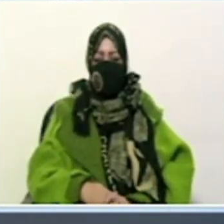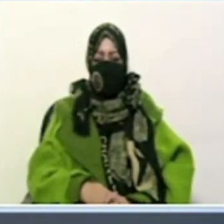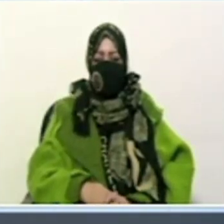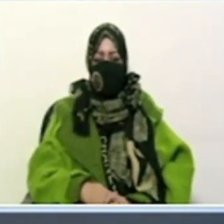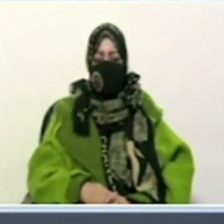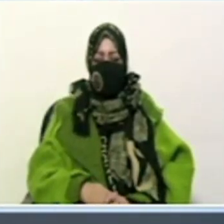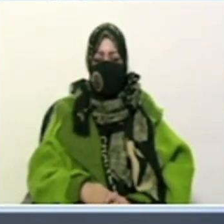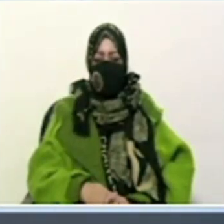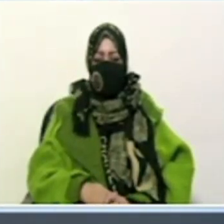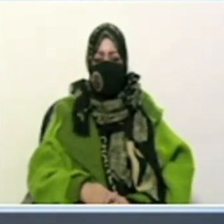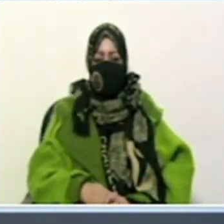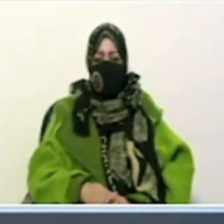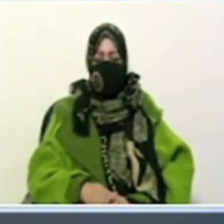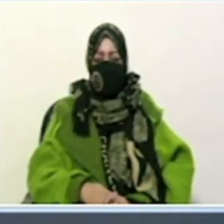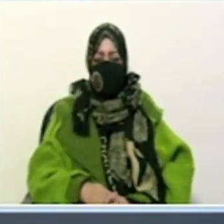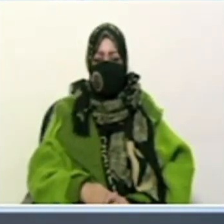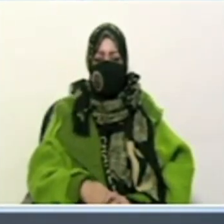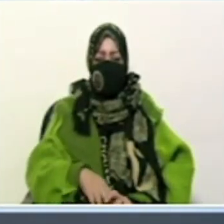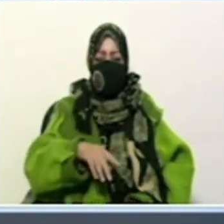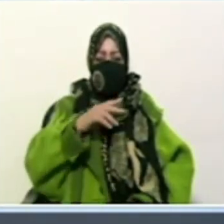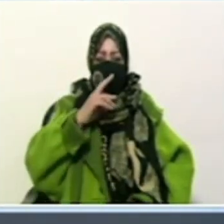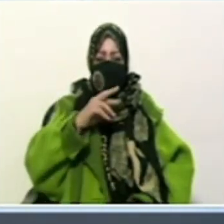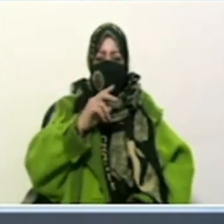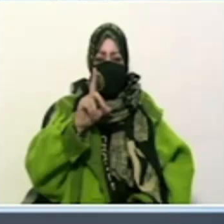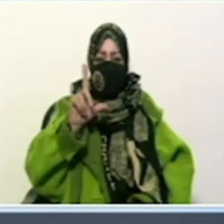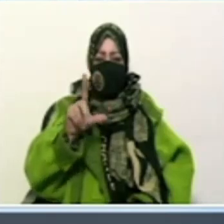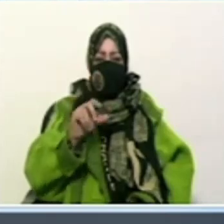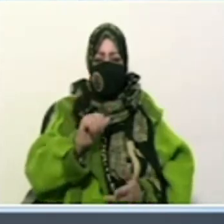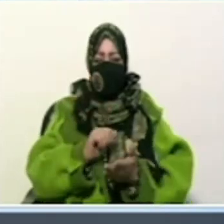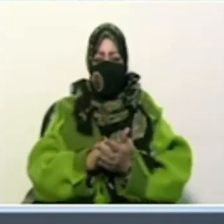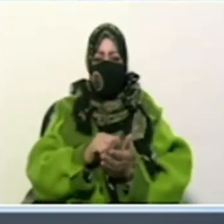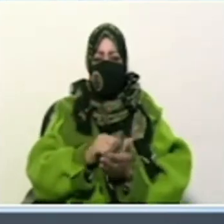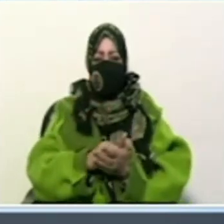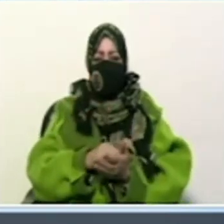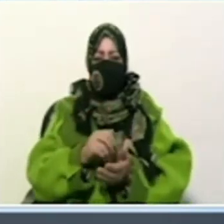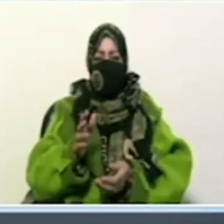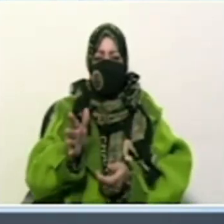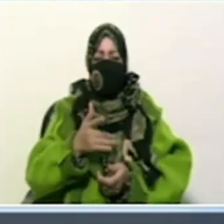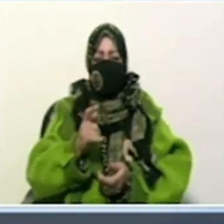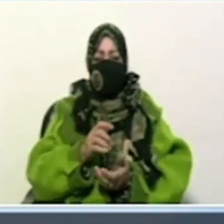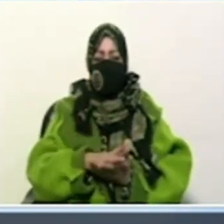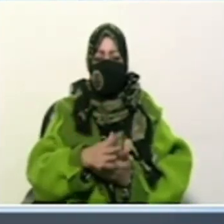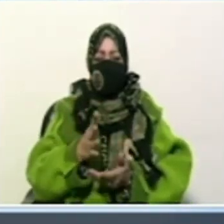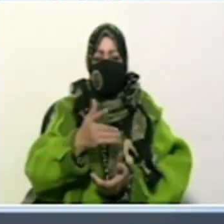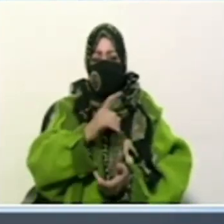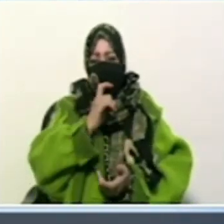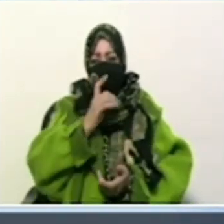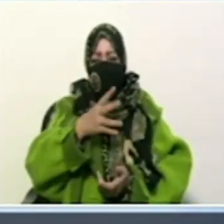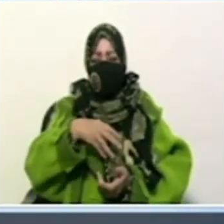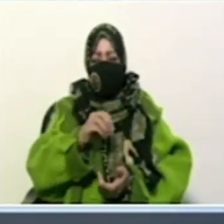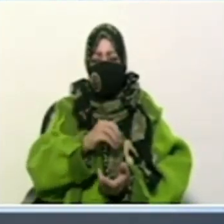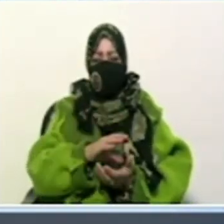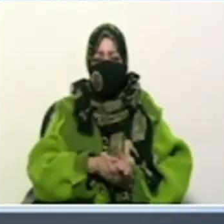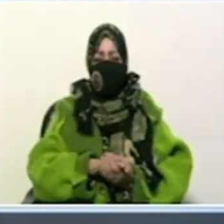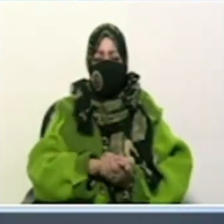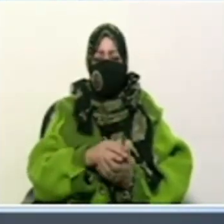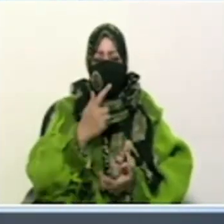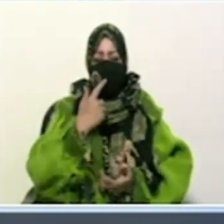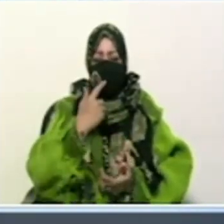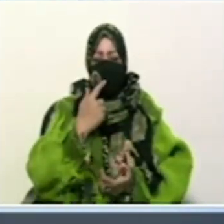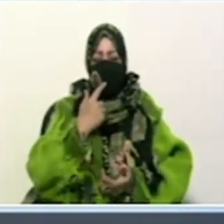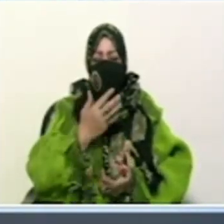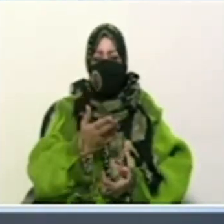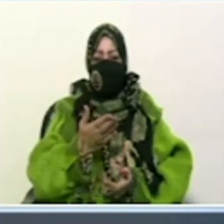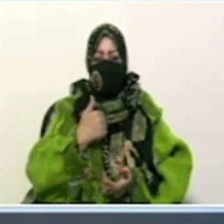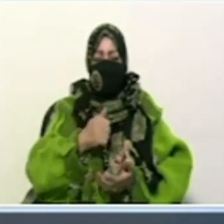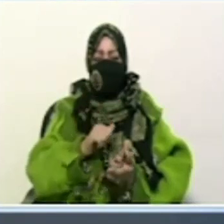قال تطالبني بشقة وقد وصى لي بها والدي. هذه لعل الأخ